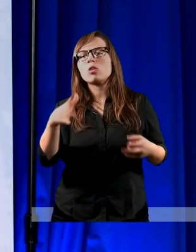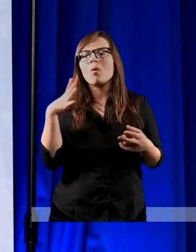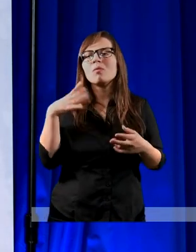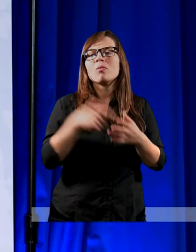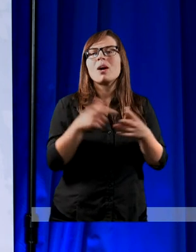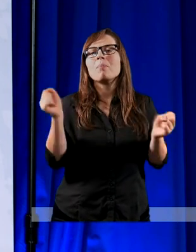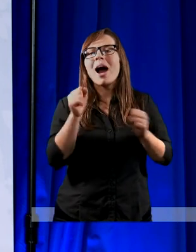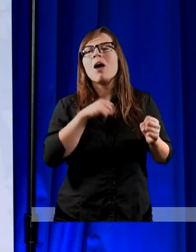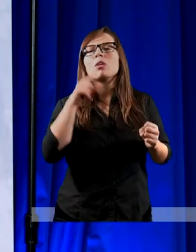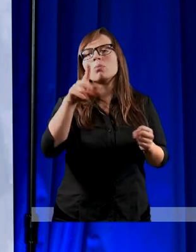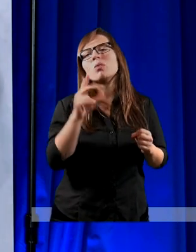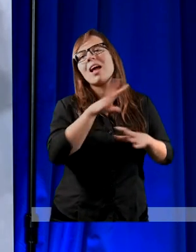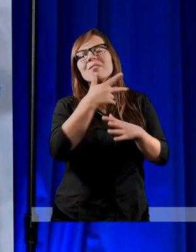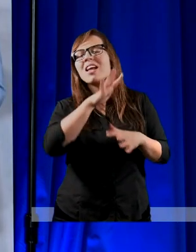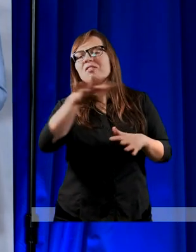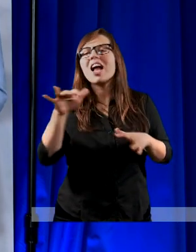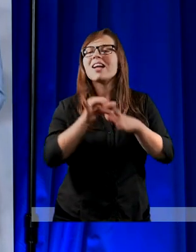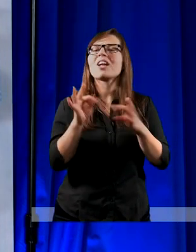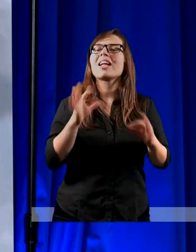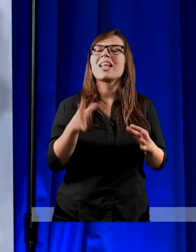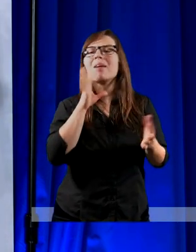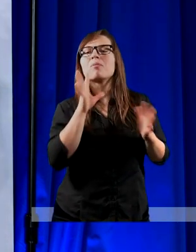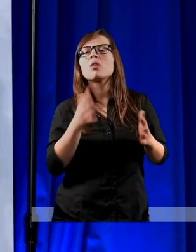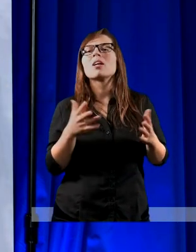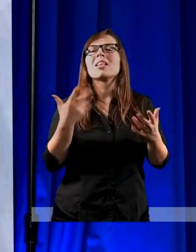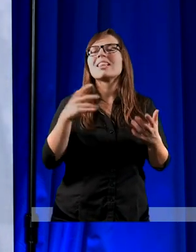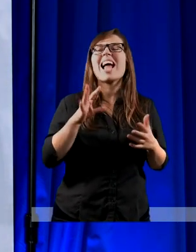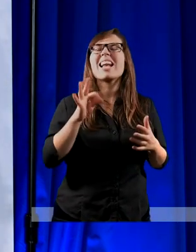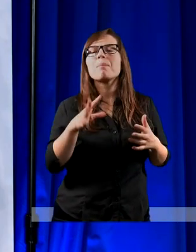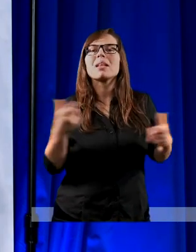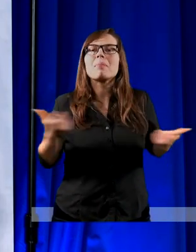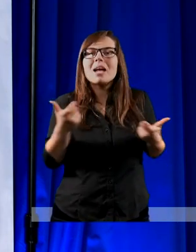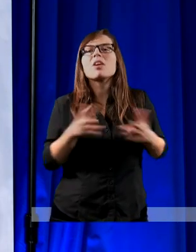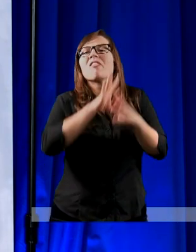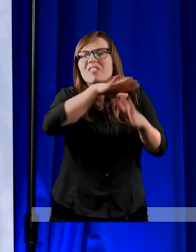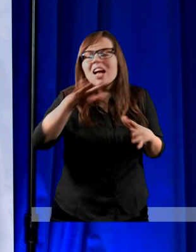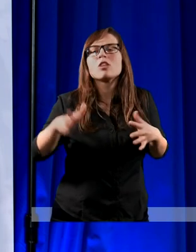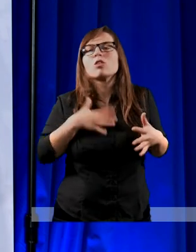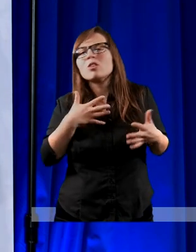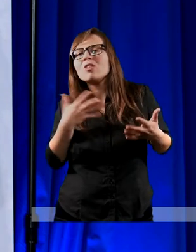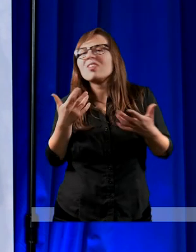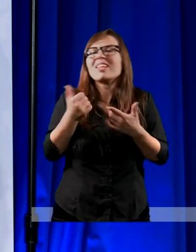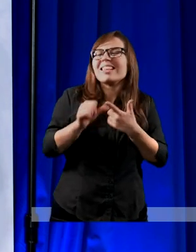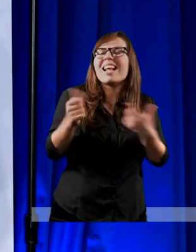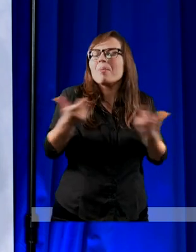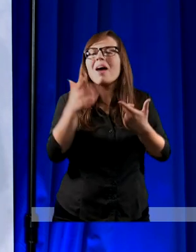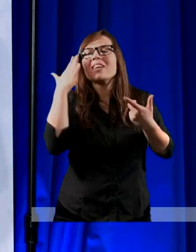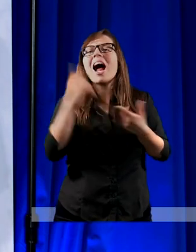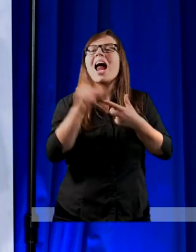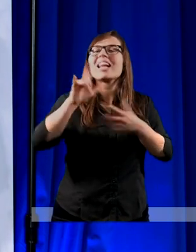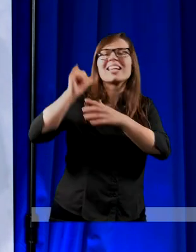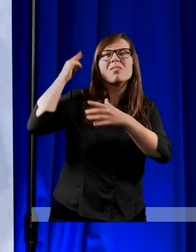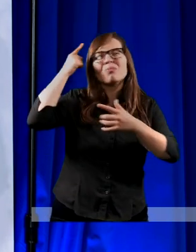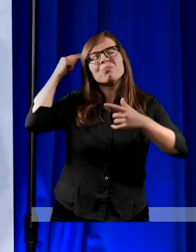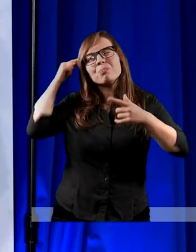no bo bała się po prostu, bo tam nie wszędzie jest tak, to znaczy jest bezpiecznie, okej, wszędzie czuliśmy się bezpiecznie, jednak gdzieś tam z